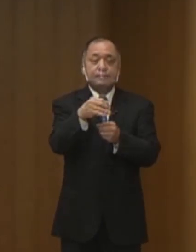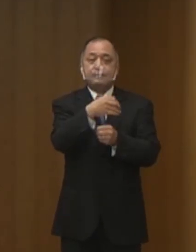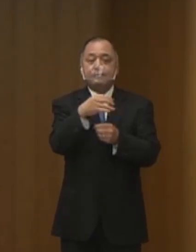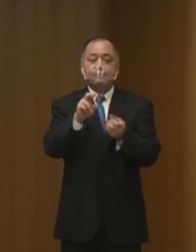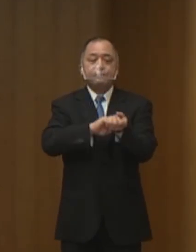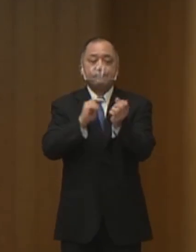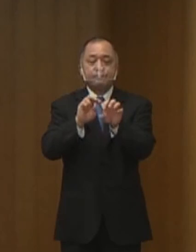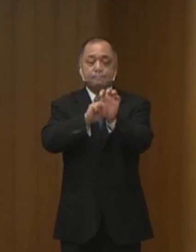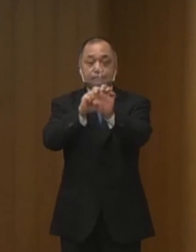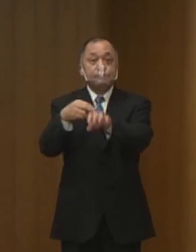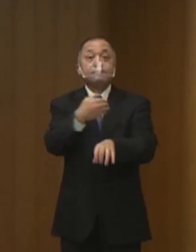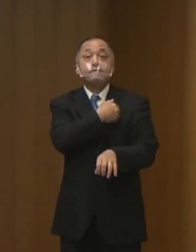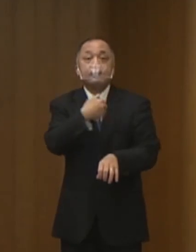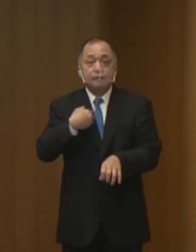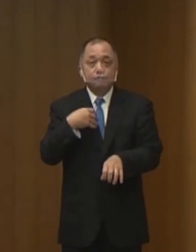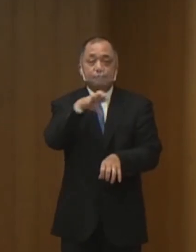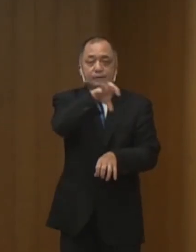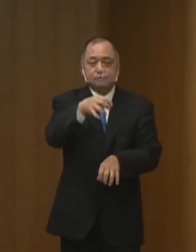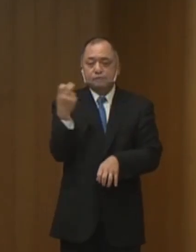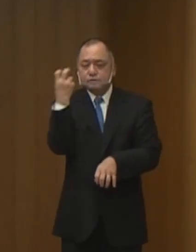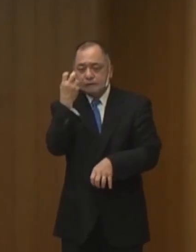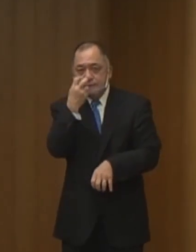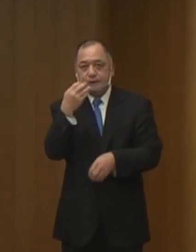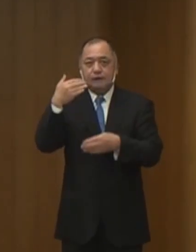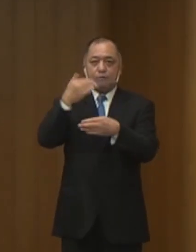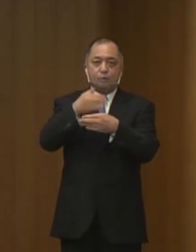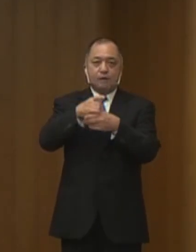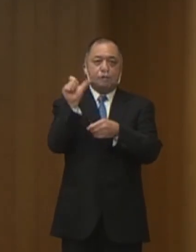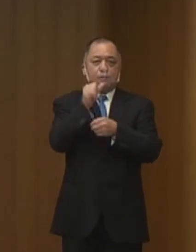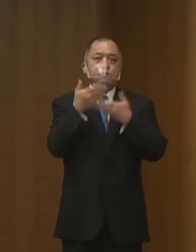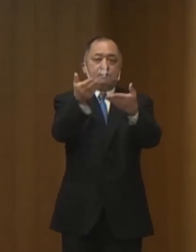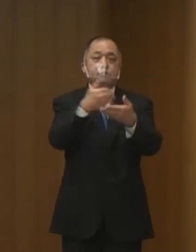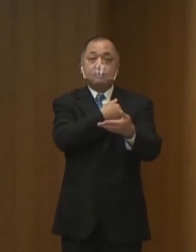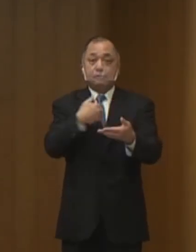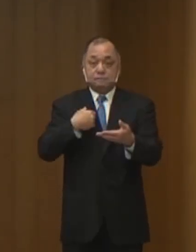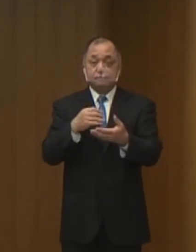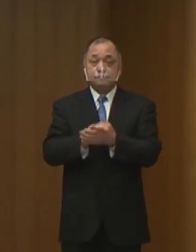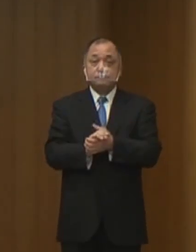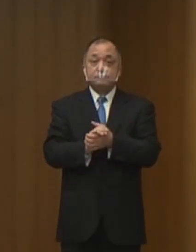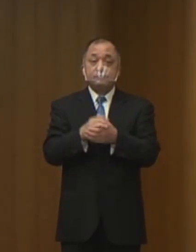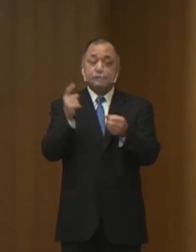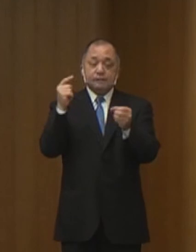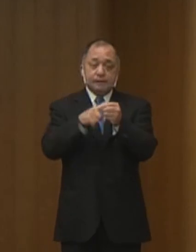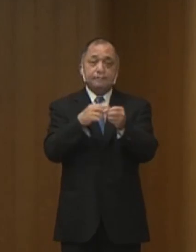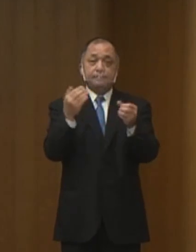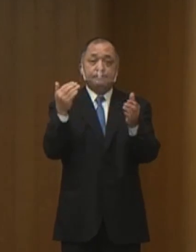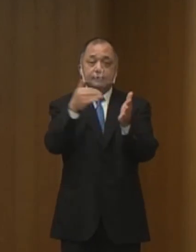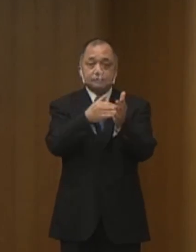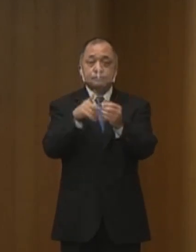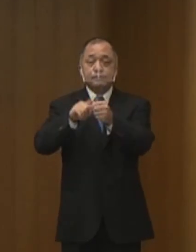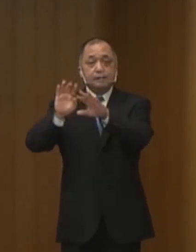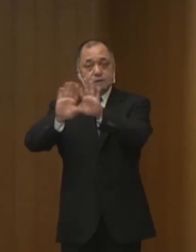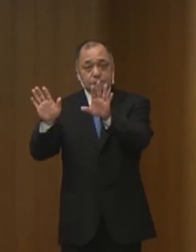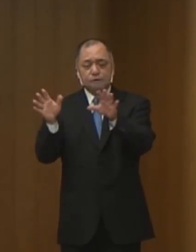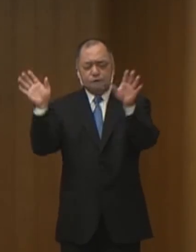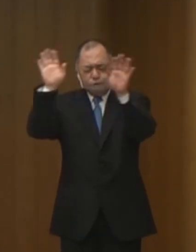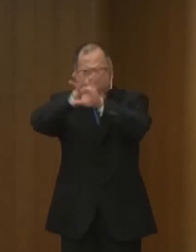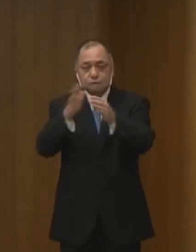関をこちらからご紹介をさせていただきます。このセンターについては年末年始も夜間土日も含めて